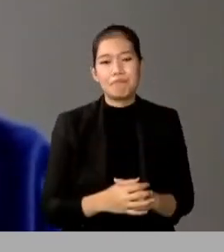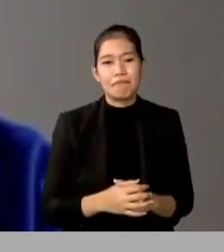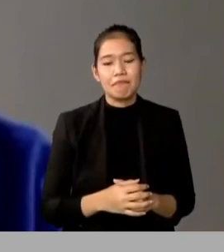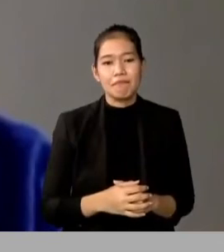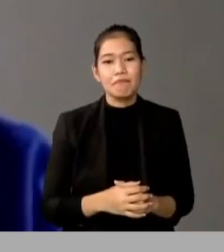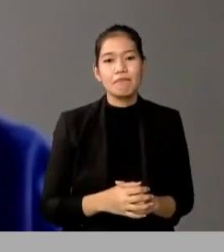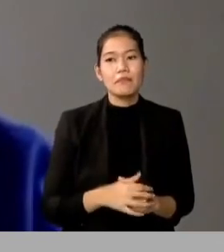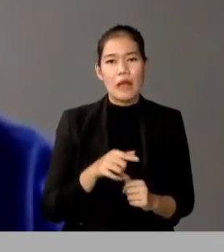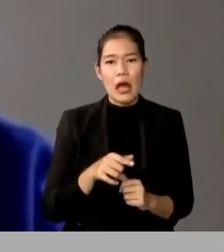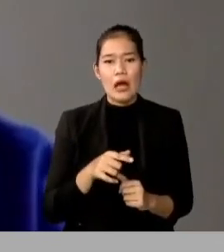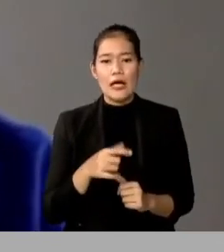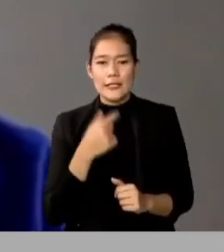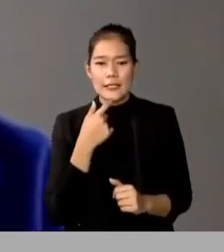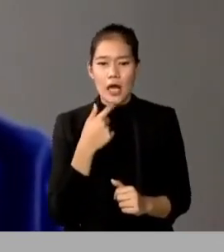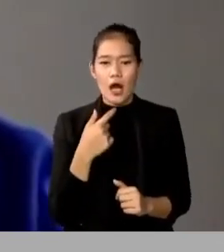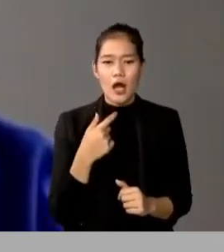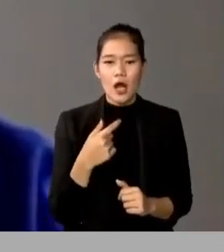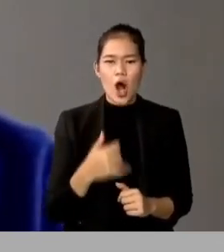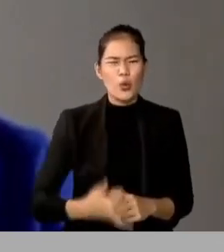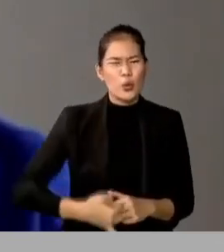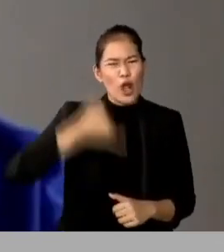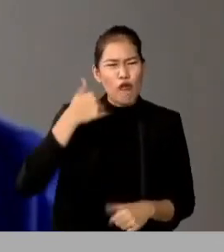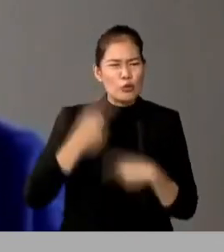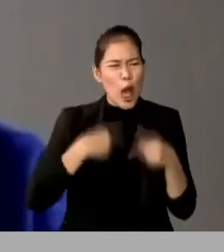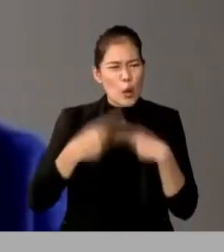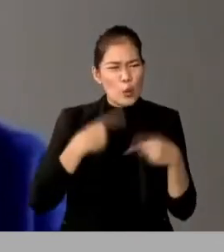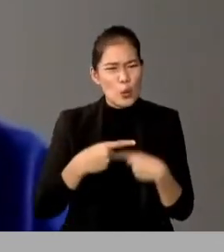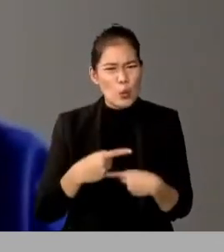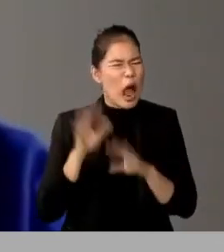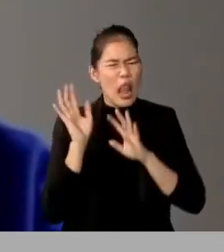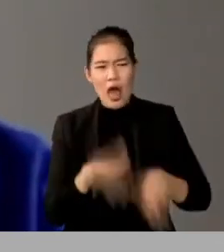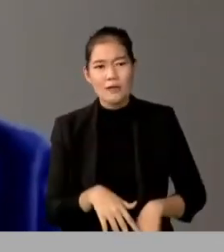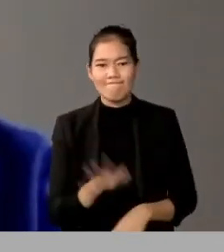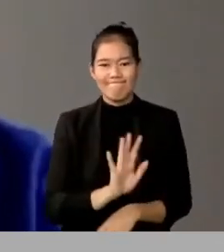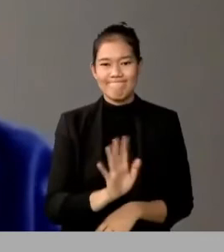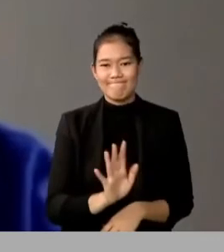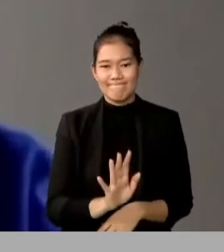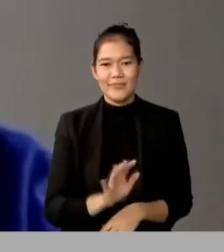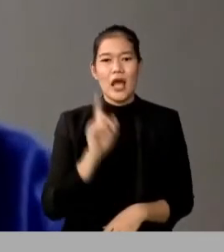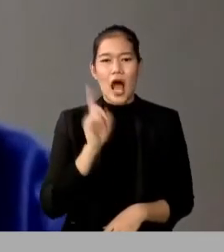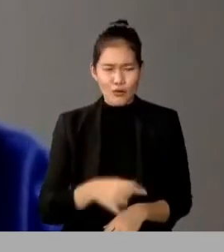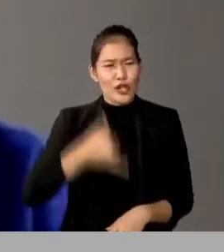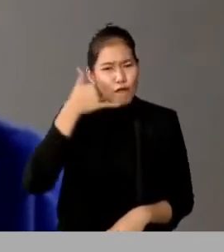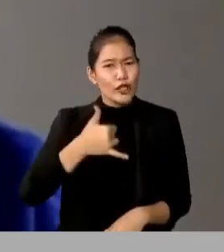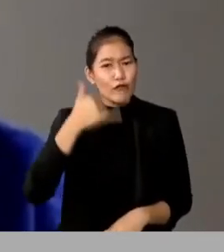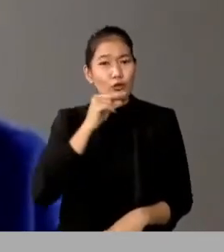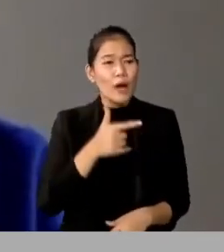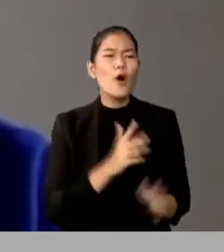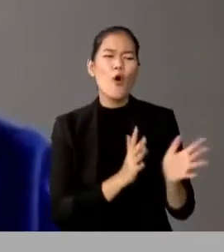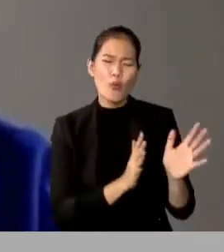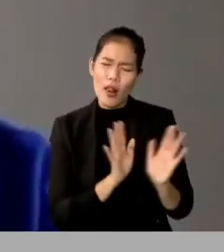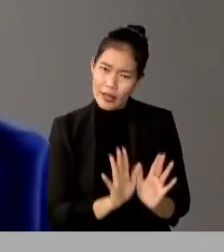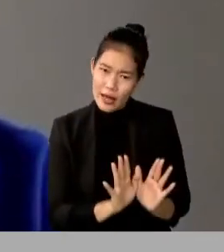tidak ada istilah terlalu sering menelepon 20 atau menelepon ibuku yang terkutip untuk sekedar ngobrol atau